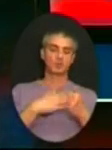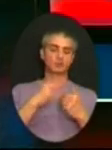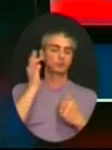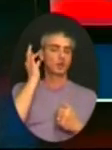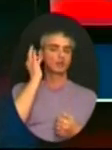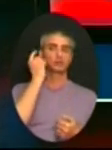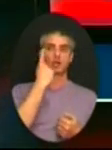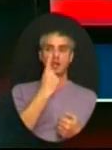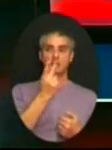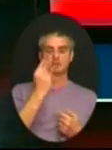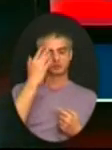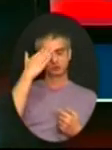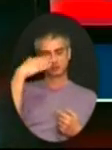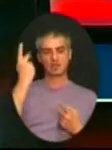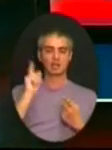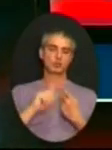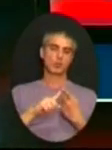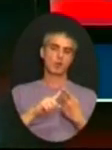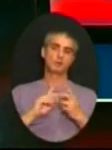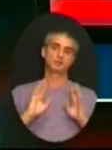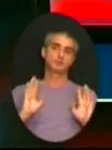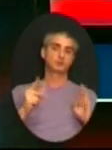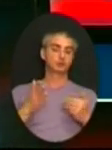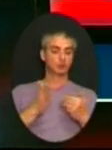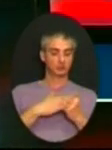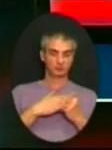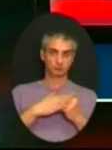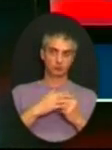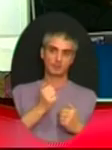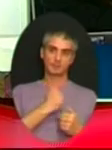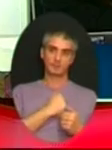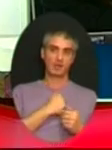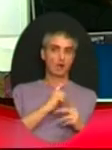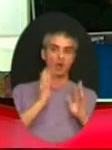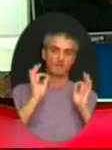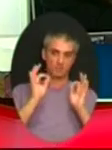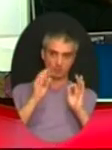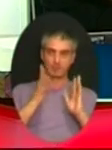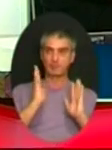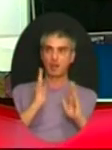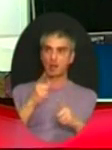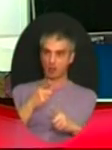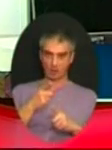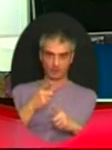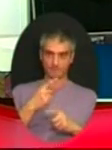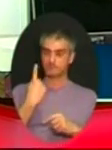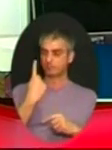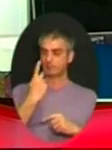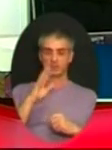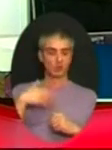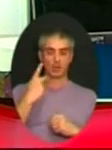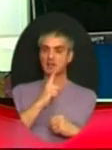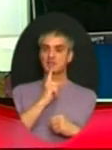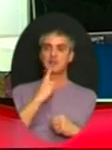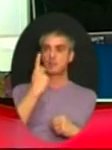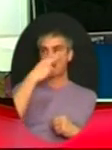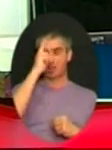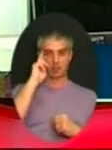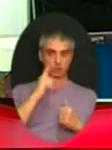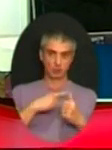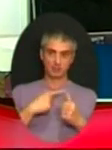לאישה אחת ויש לו ידועה בציבור. יש לו נישואים שרעיים, לא פורמליים, בדרך הזאת, דרך אגב. אחת יכולה להיות אם חד הורית,